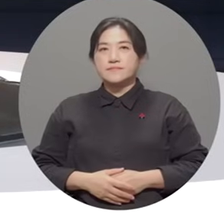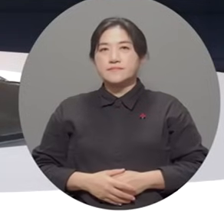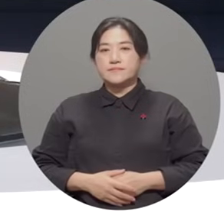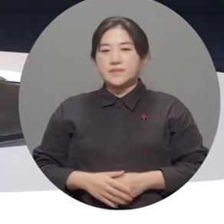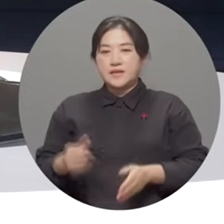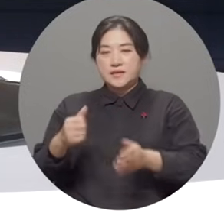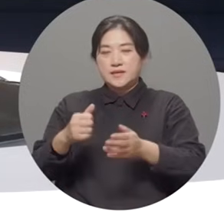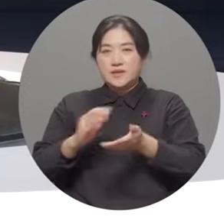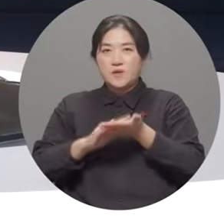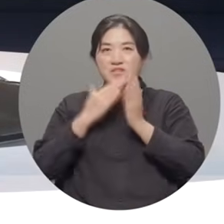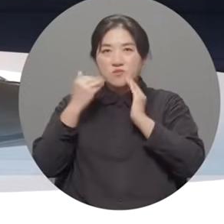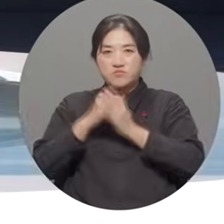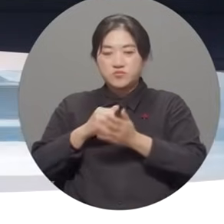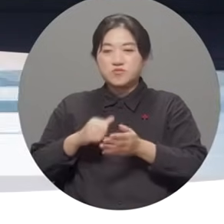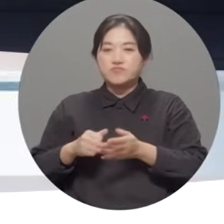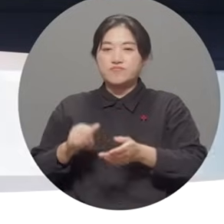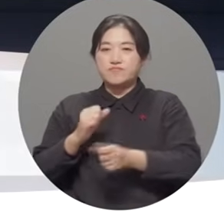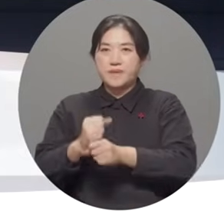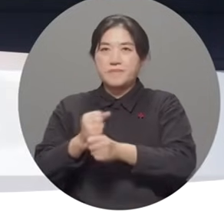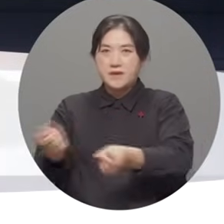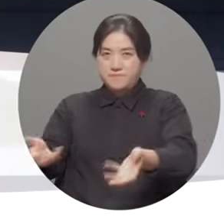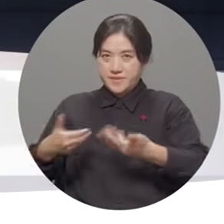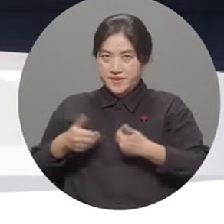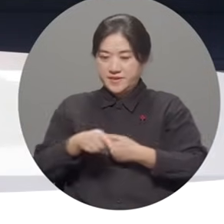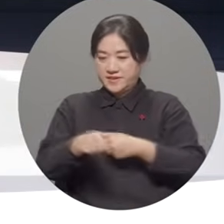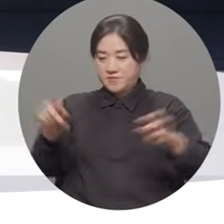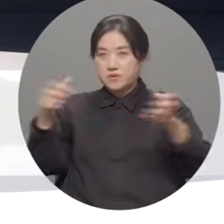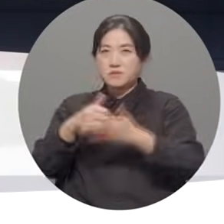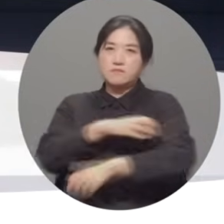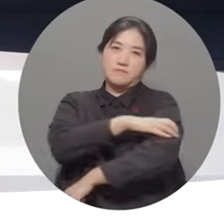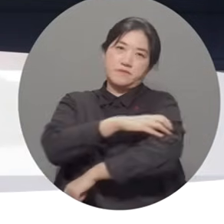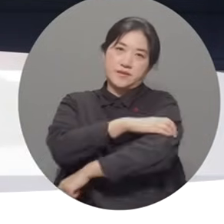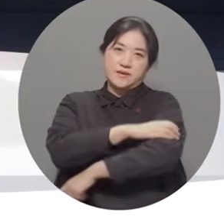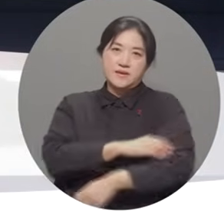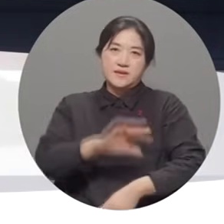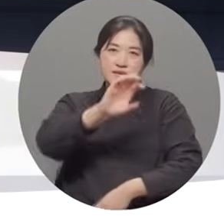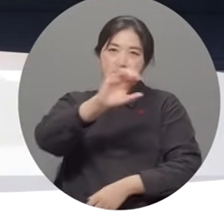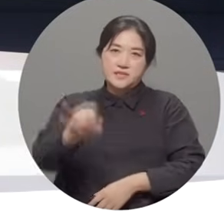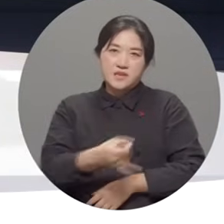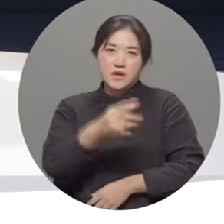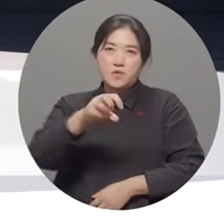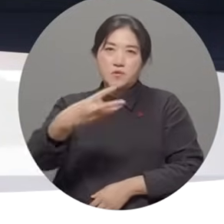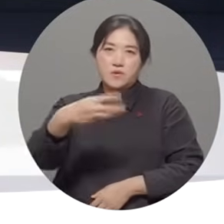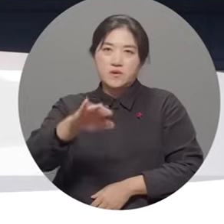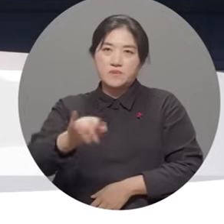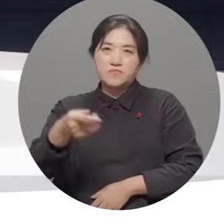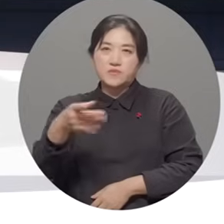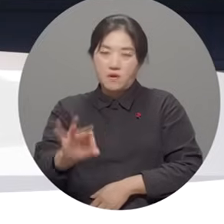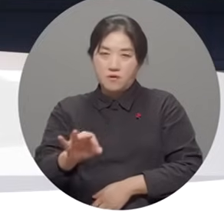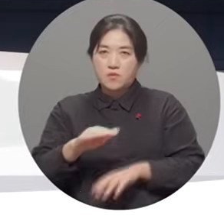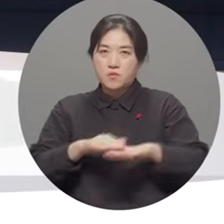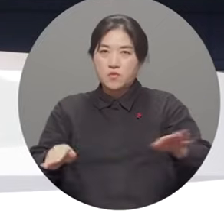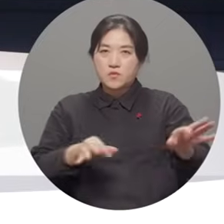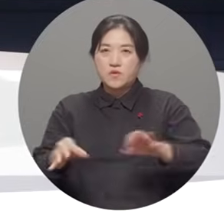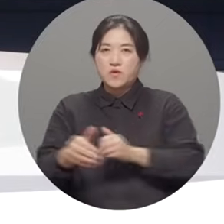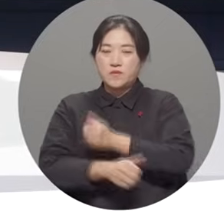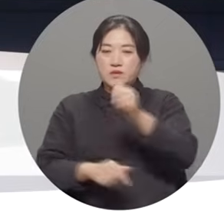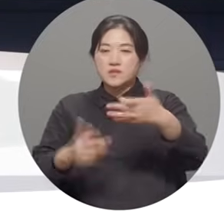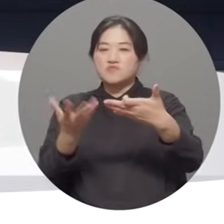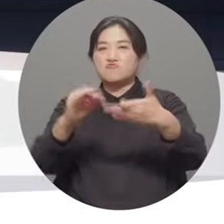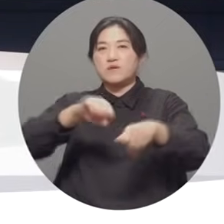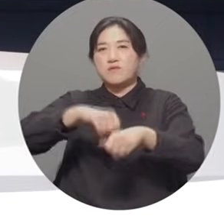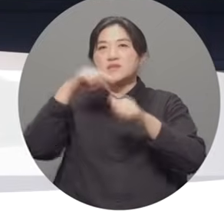납품 업체들에게 이른바 갑질을 일삼은 CJ올리브영에게 공정거래위원회가 19억 원의 과징금을